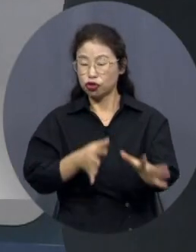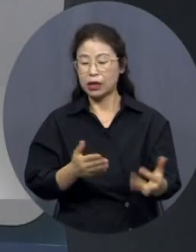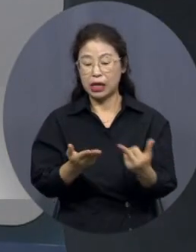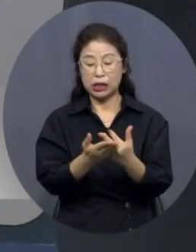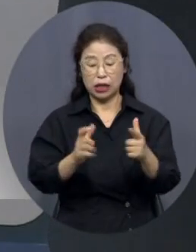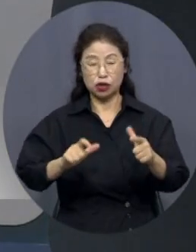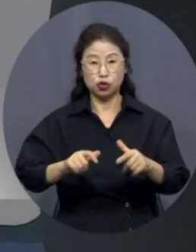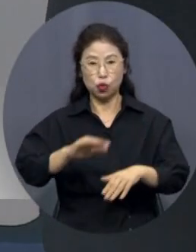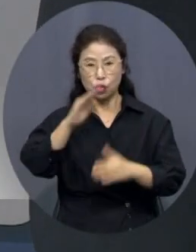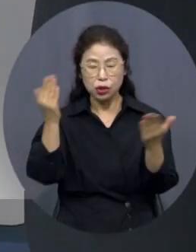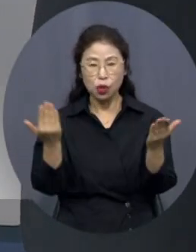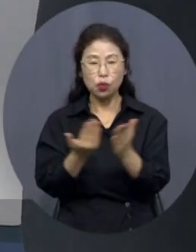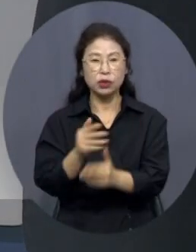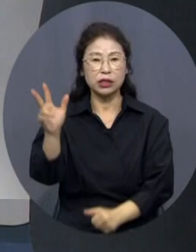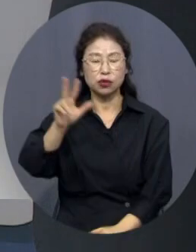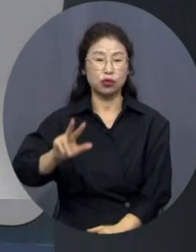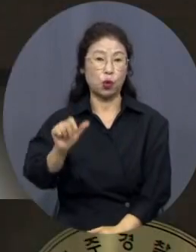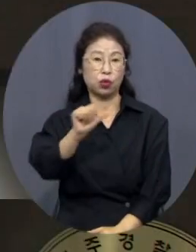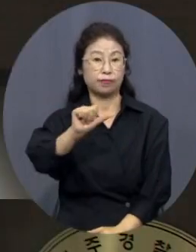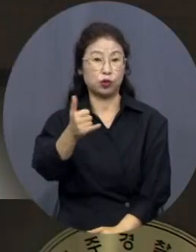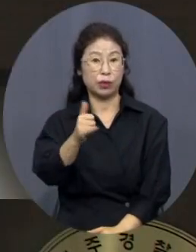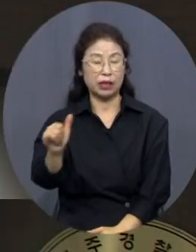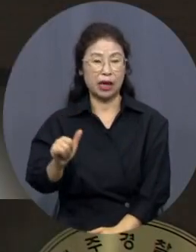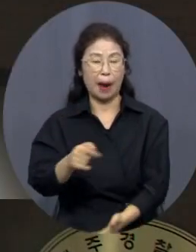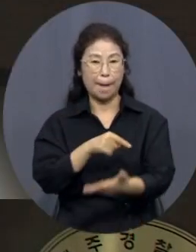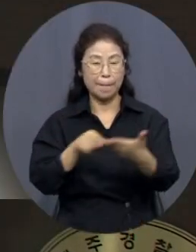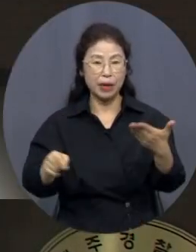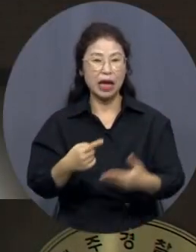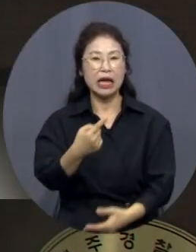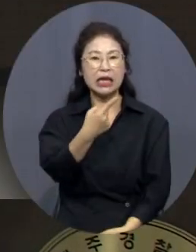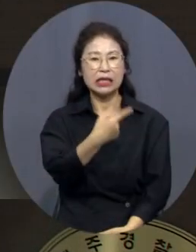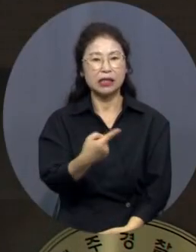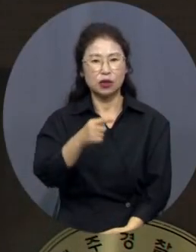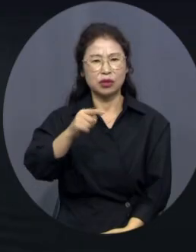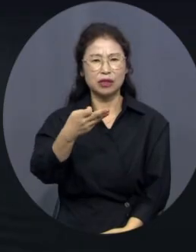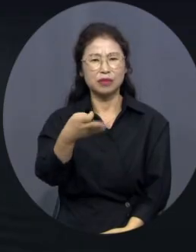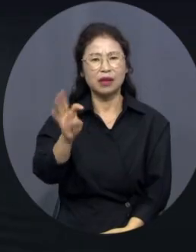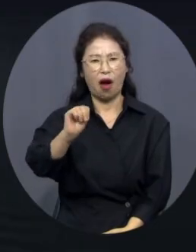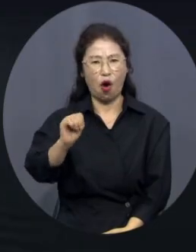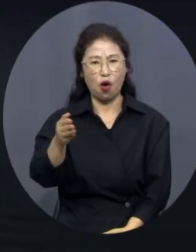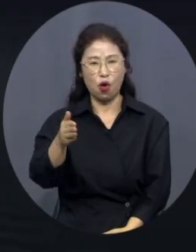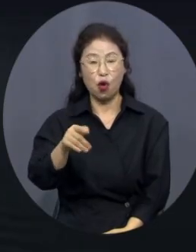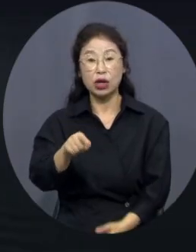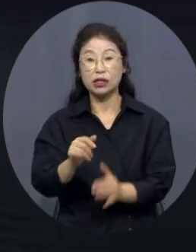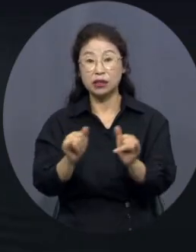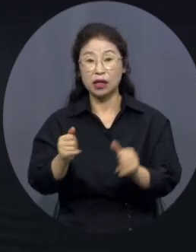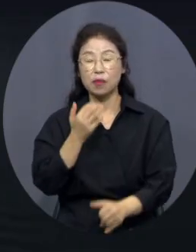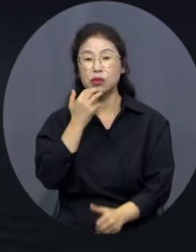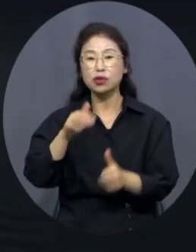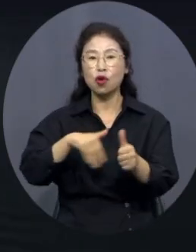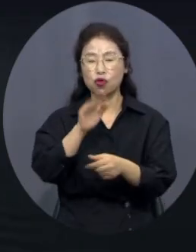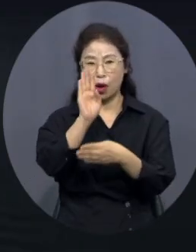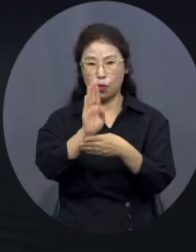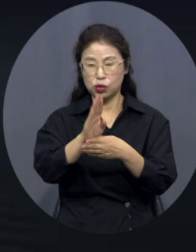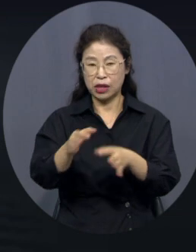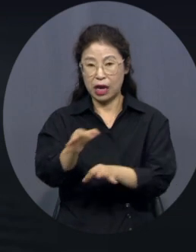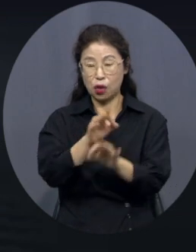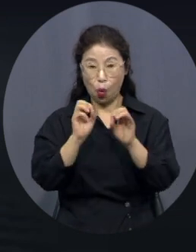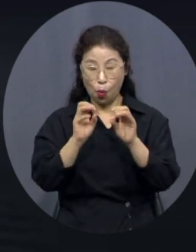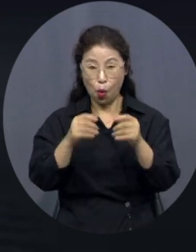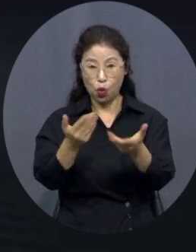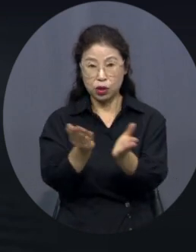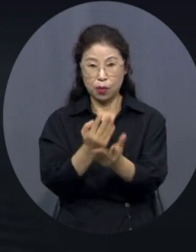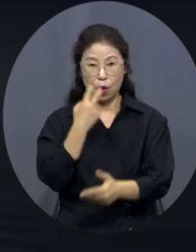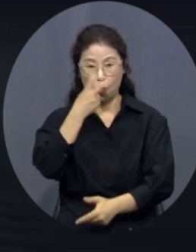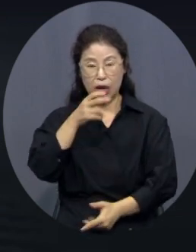포함해 전국의 5,500여 명 피해금액은 114억 원에 이릅니다 이들은 수도권에 본사와 영업팀을 두고